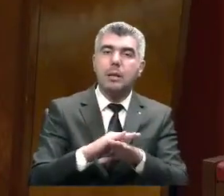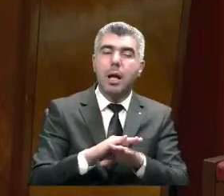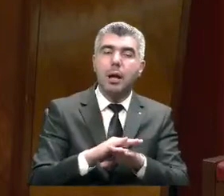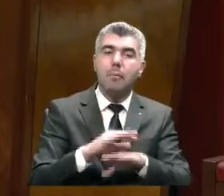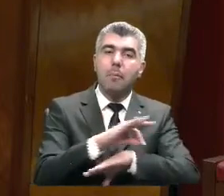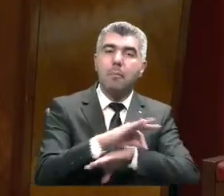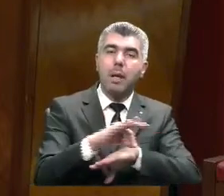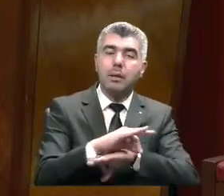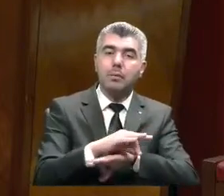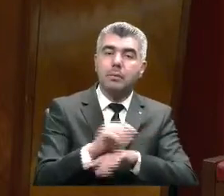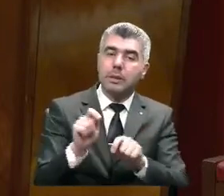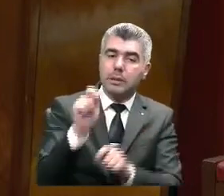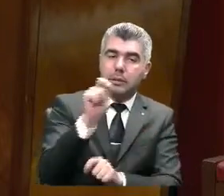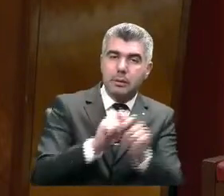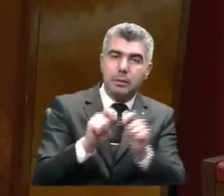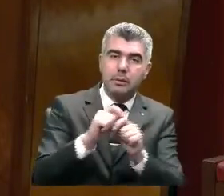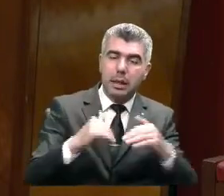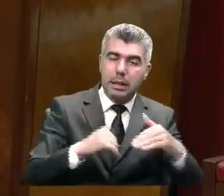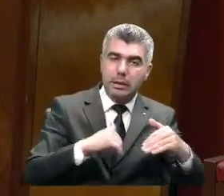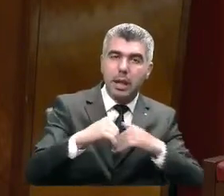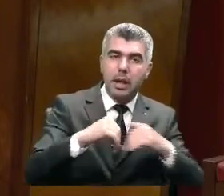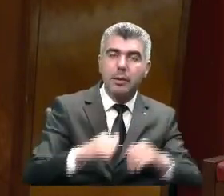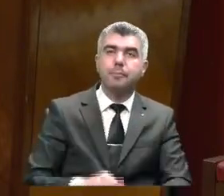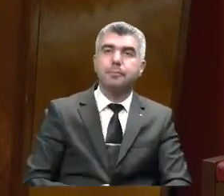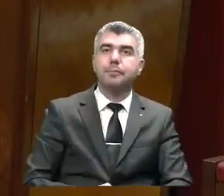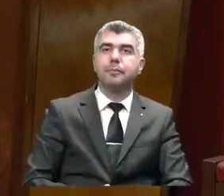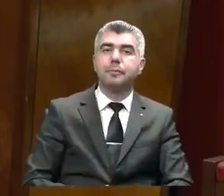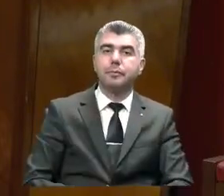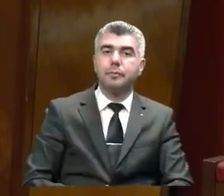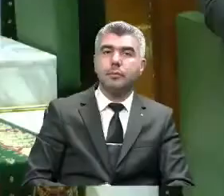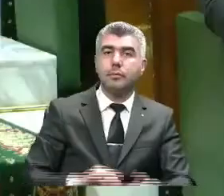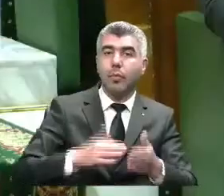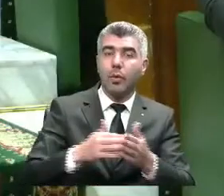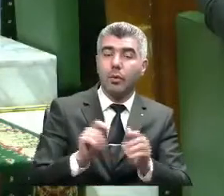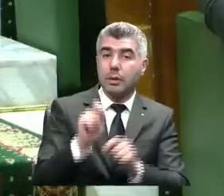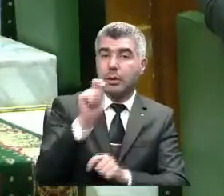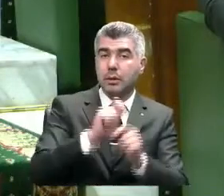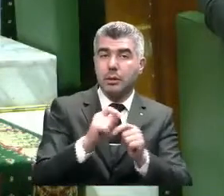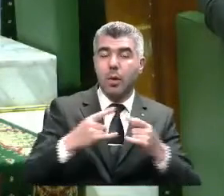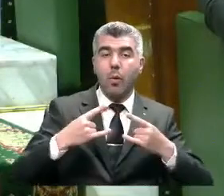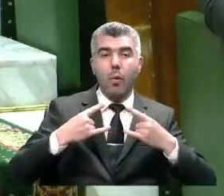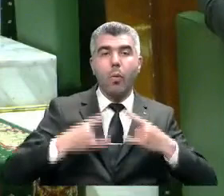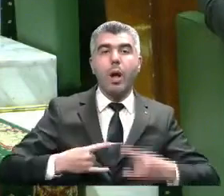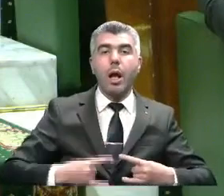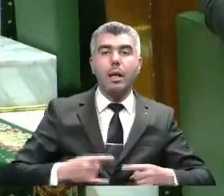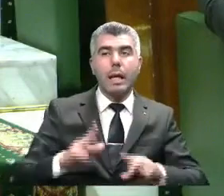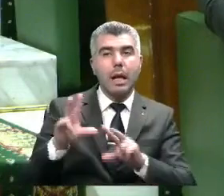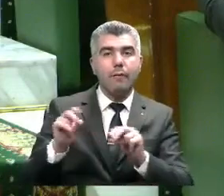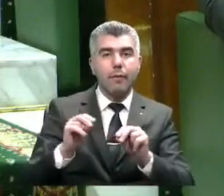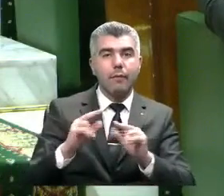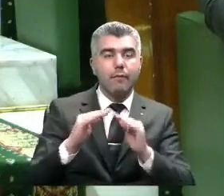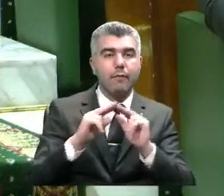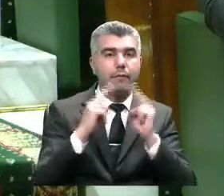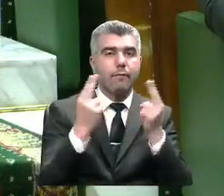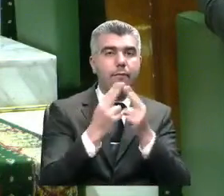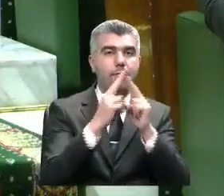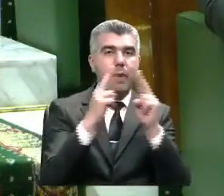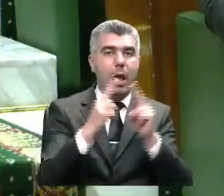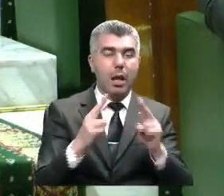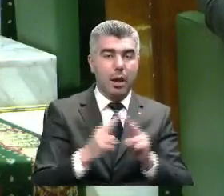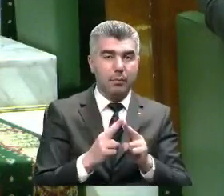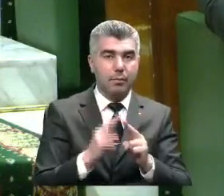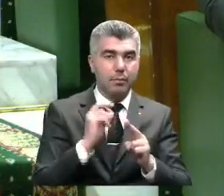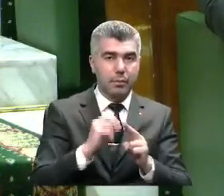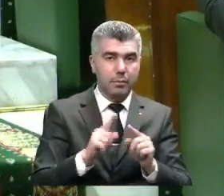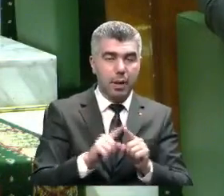شبكه الشبكه والقطارات مبنيه على الصيانه الوقائيه وفق المعاير الدوليه كما يعتمد على التدخلات